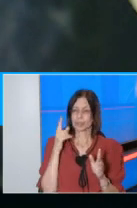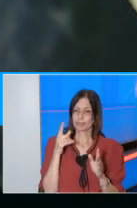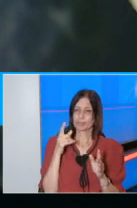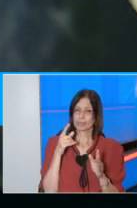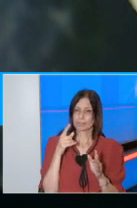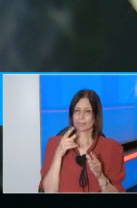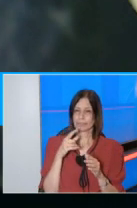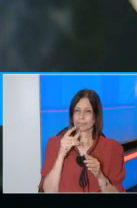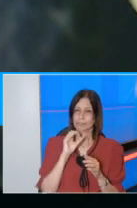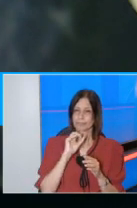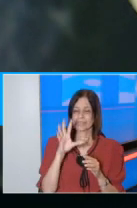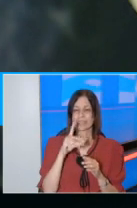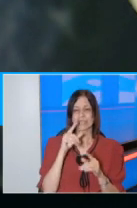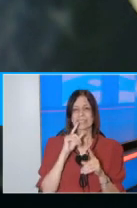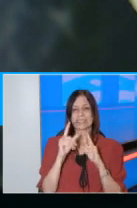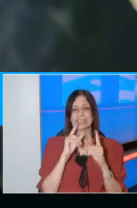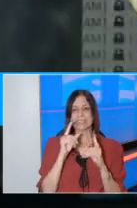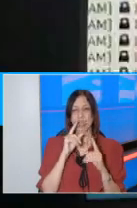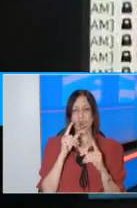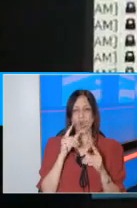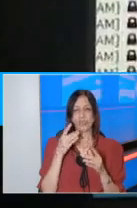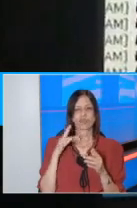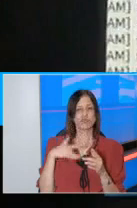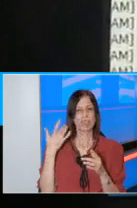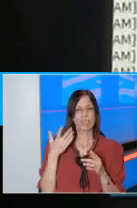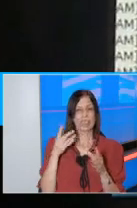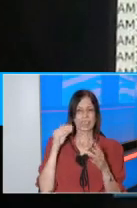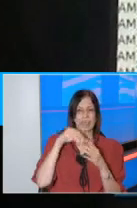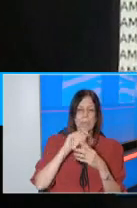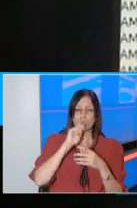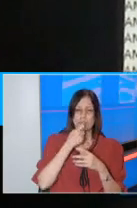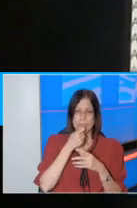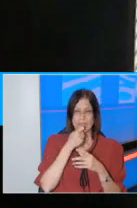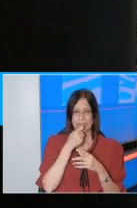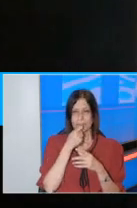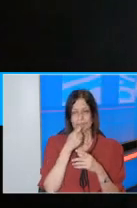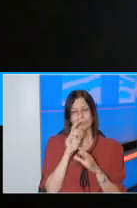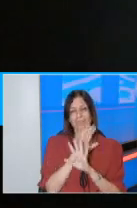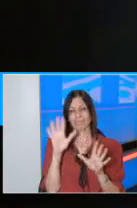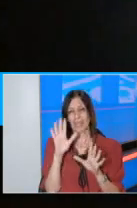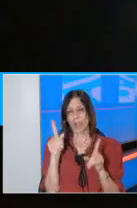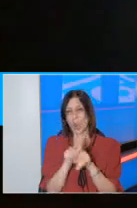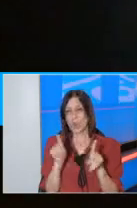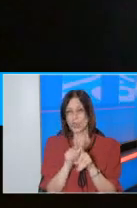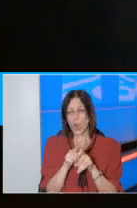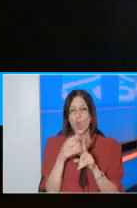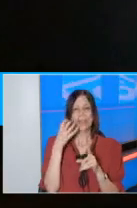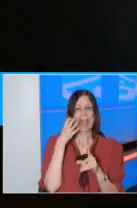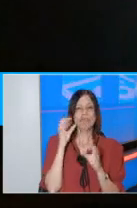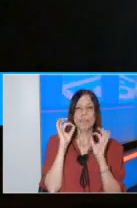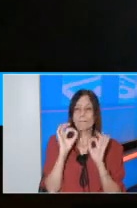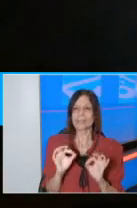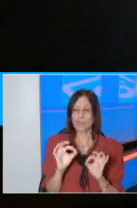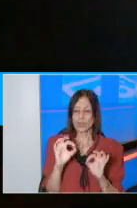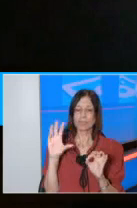שיחות צ'אט שכולל גם מדיה, מוצפן מקצה לקצה. רק לאותו טלפון בדיוק. בדיוק,